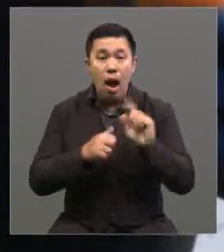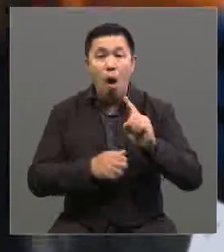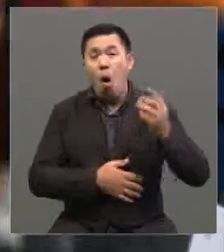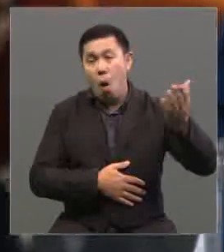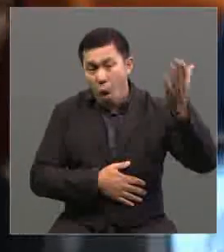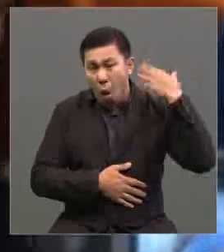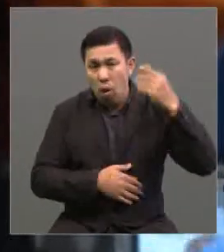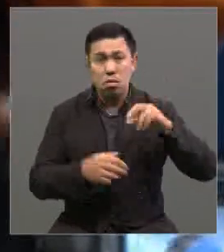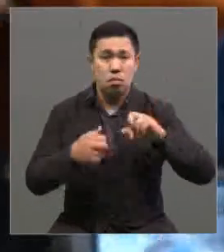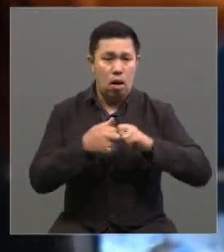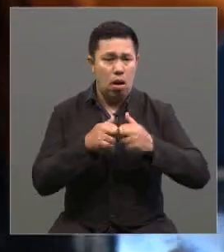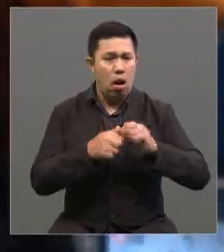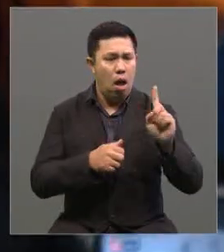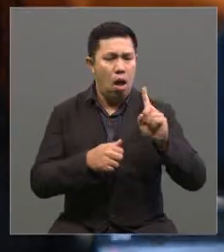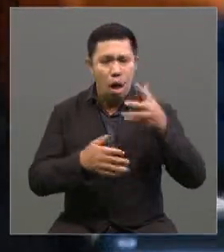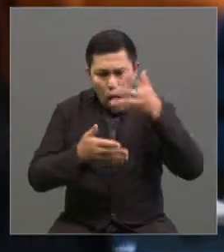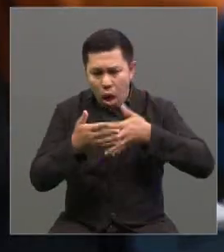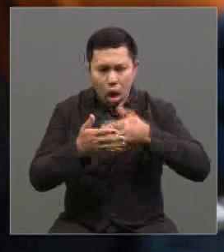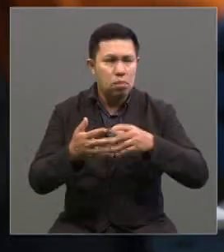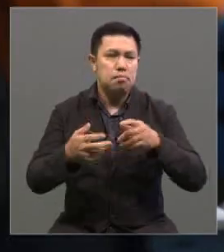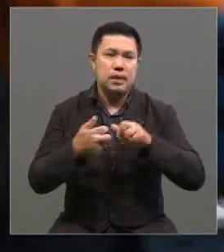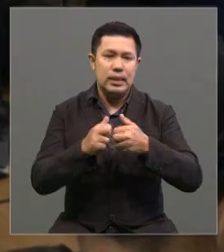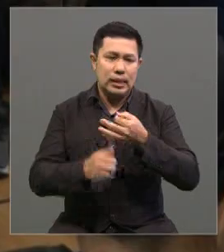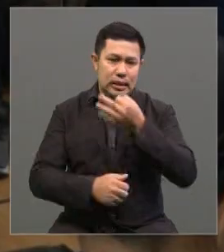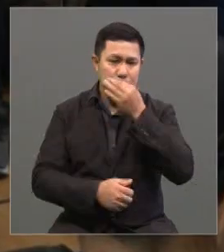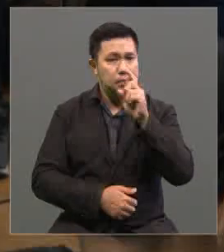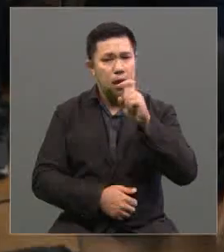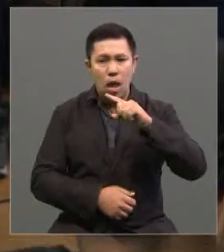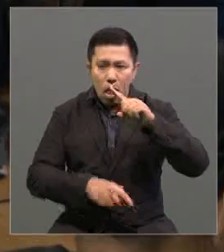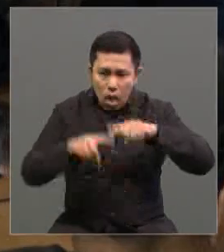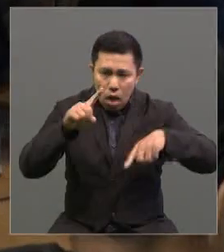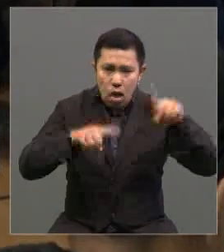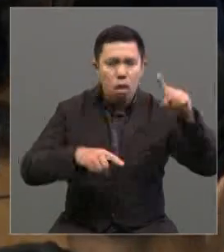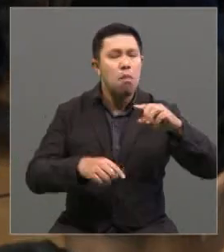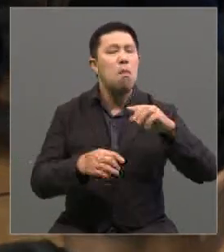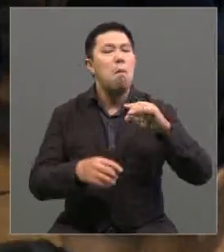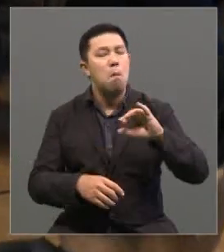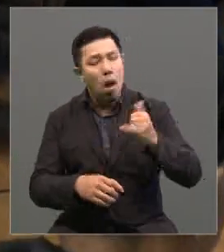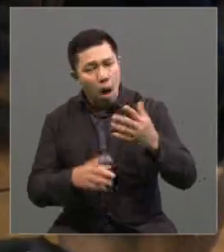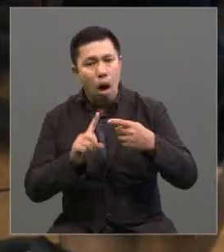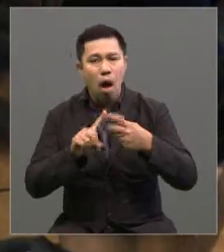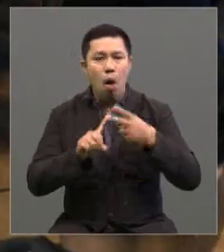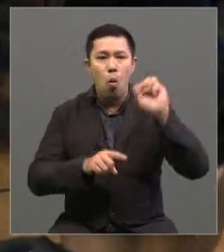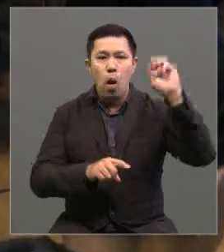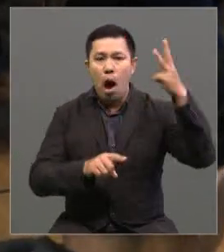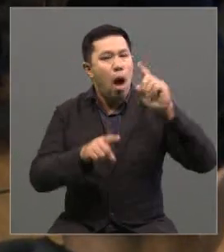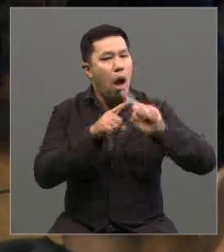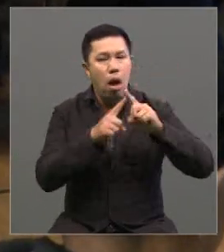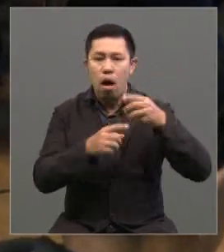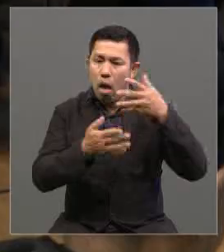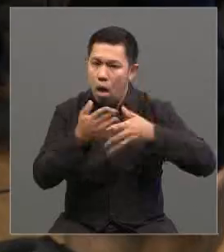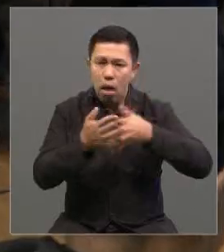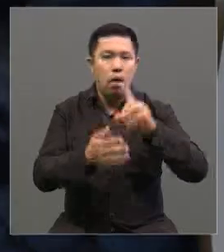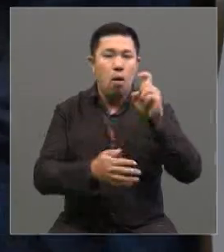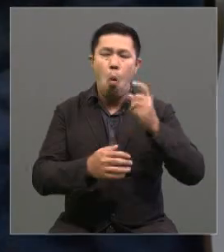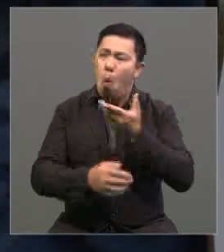ที่ผ่านมาเนี่ยพวกเขาต้องเผชิญกับความไม่มั่นคงทางอาชีพไม่สามารถที่จะเข้าถึงสวัสดิการทางสังคมตามสิทธิ์ที่ควรจะได้รับก็